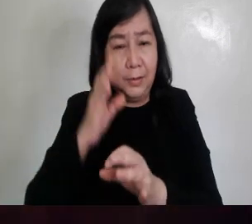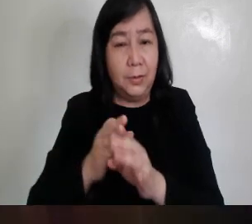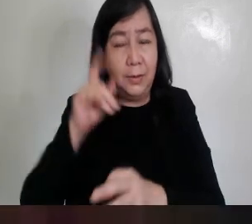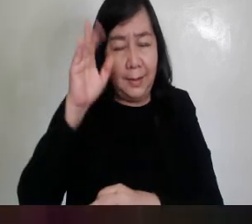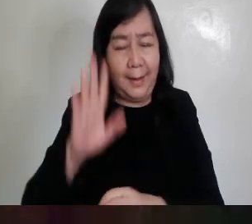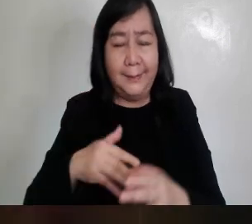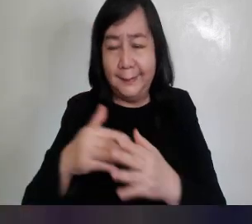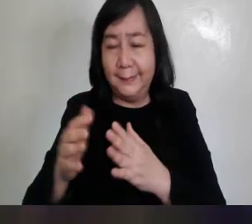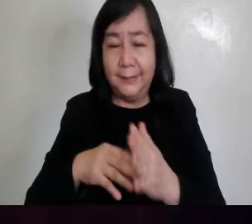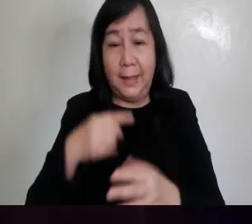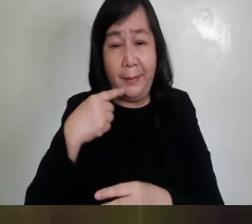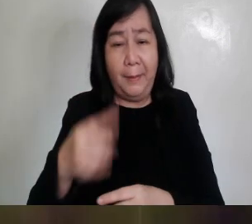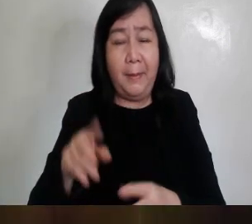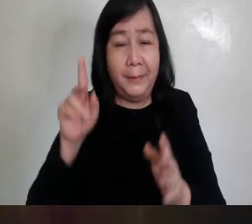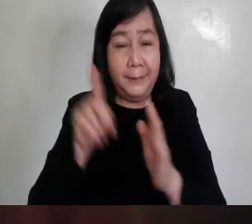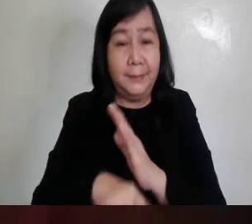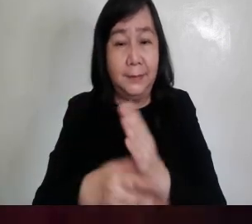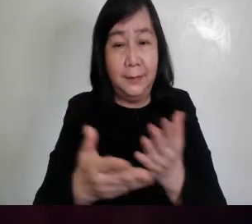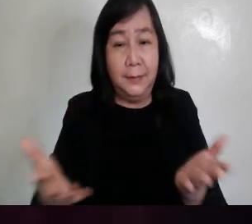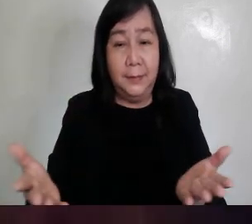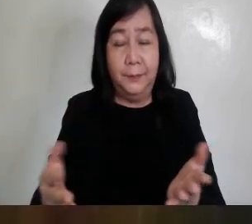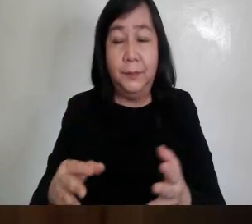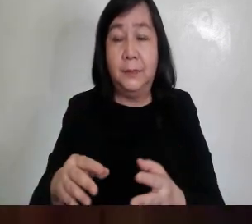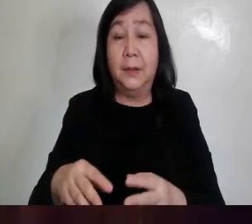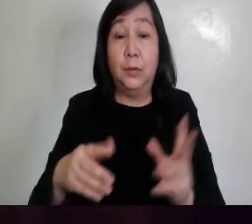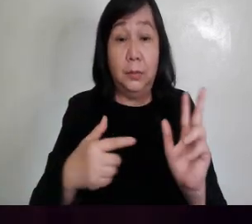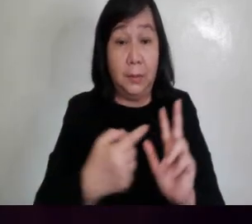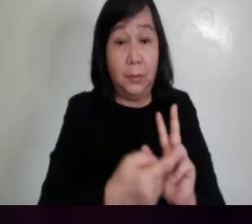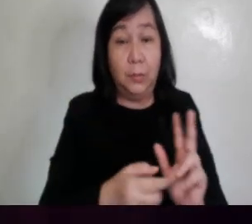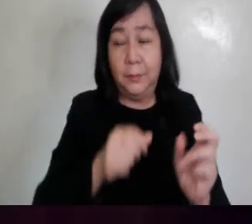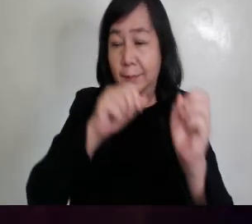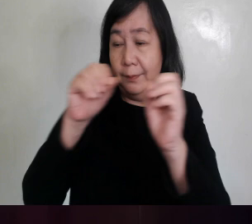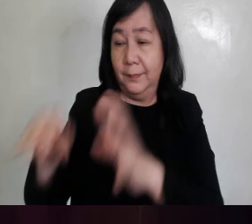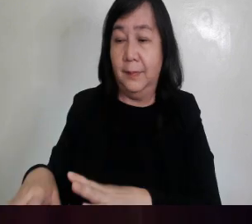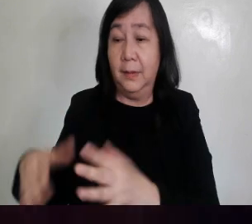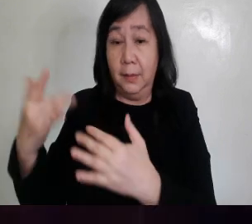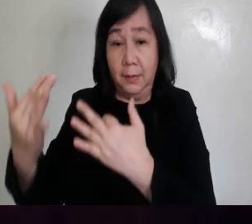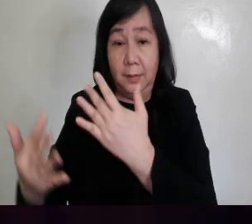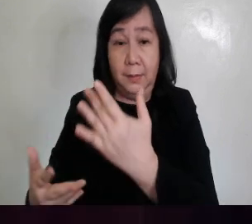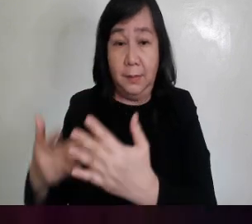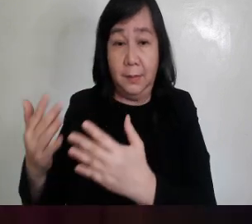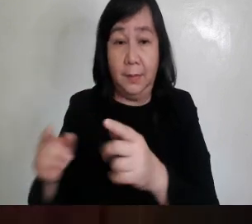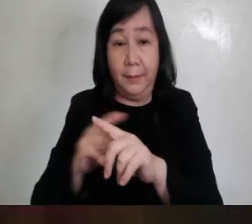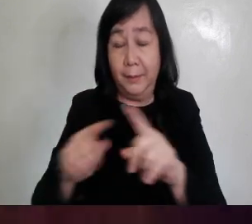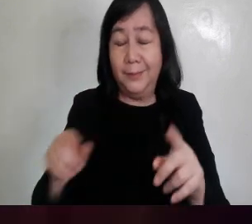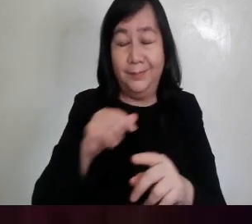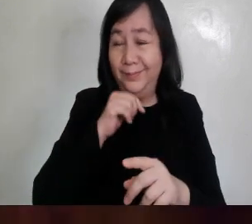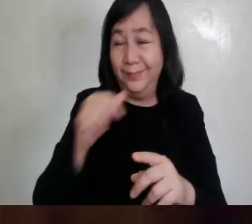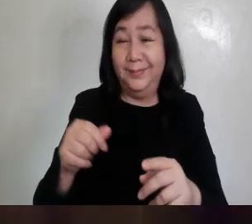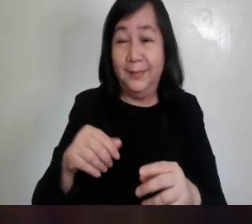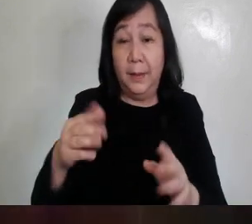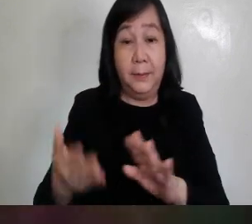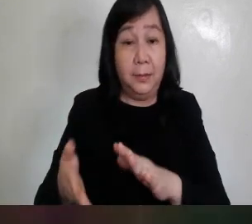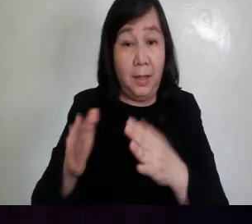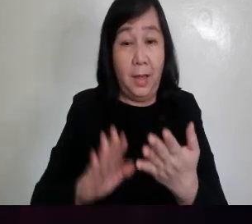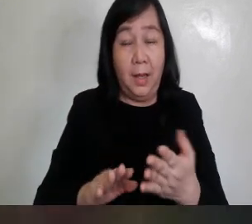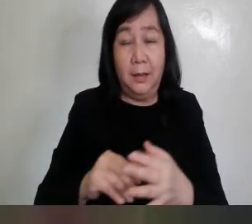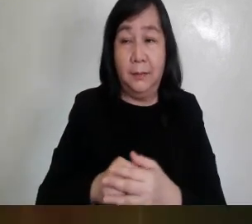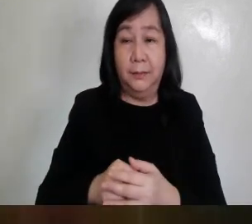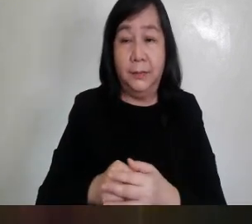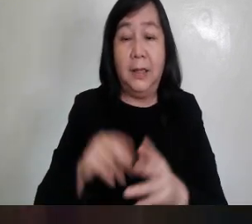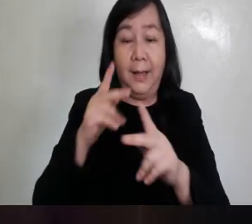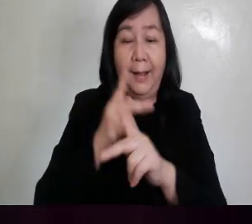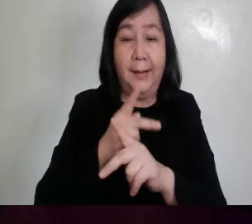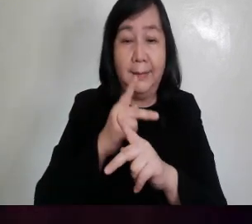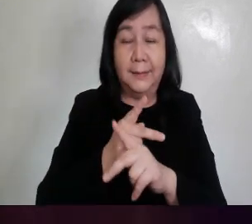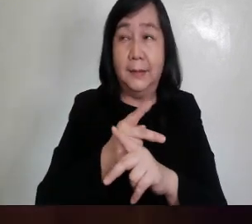nang bantaang silang patayin. Itinapon sila sa naglalagablab na pugon, ngunit hindi sila napinsala. Pinangalagaan sila